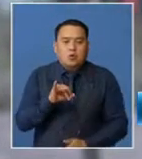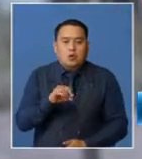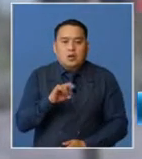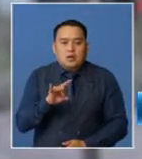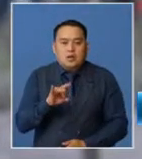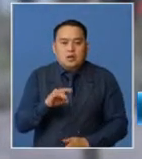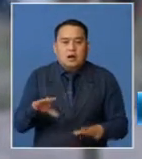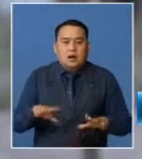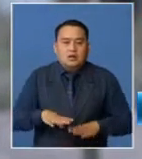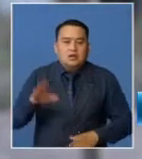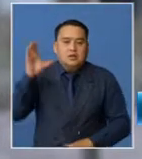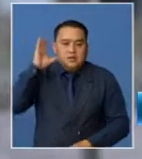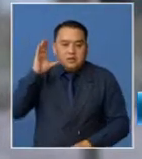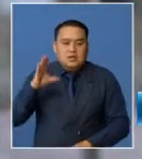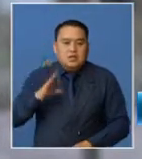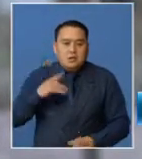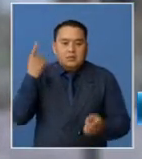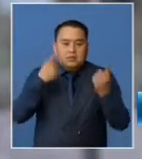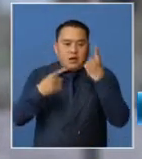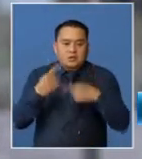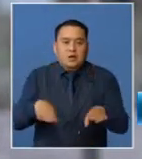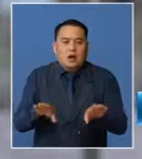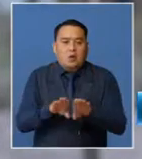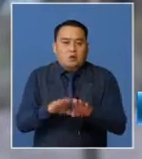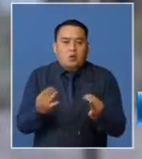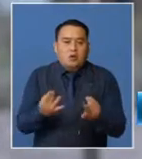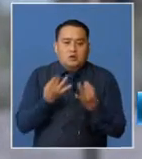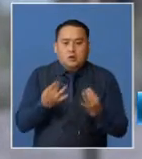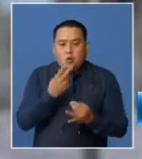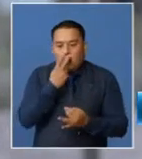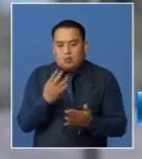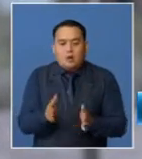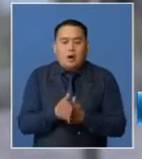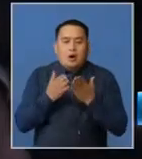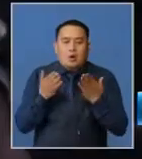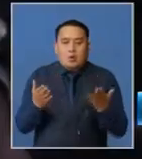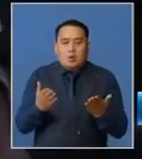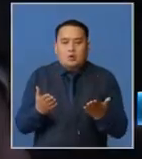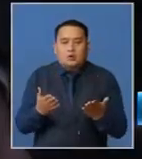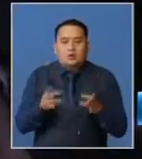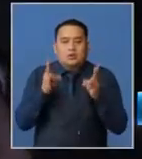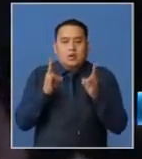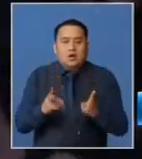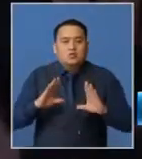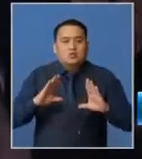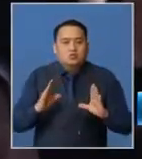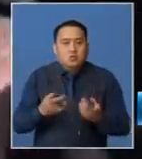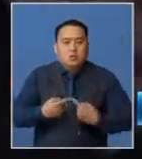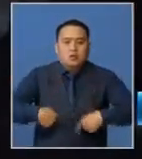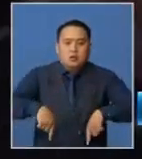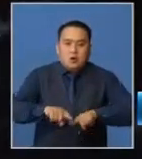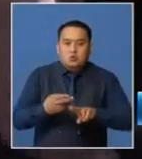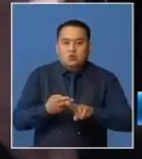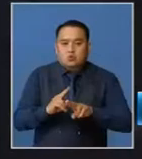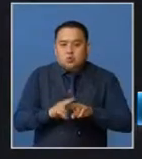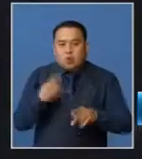екен деген әңгімені естігем бір ертексе ақшенде. Сосын соны қызық көріп, кітапты аштым да оқыдым. Трагедиялық туында алғашқы жолынан ақ сол